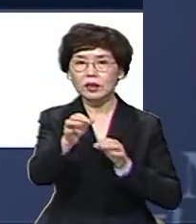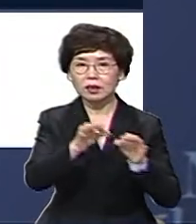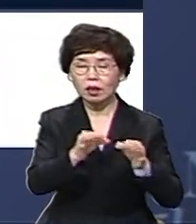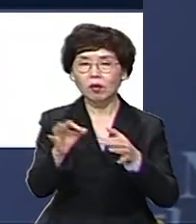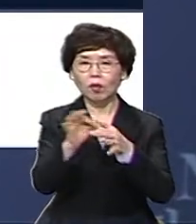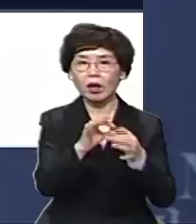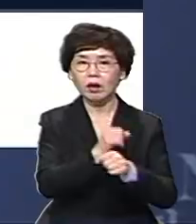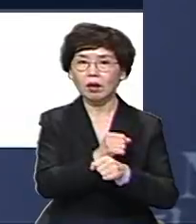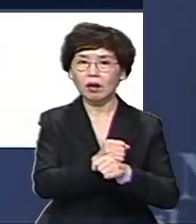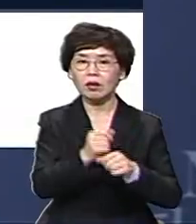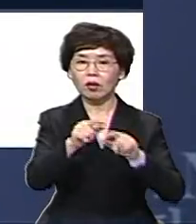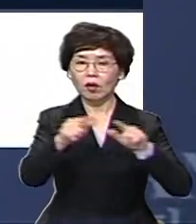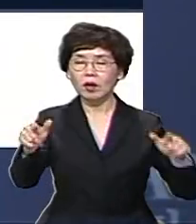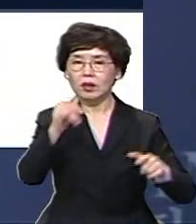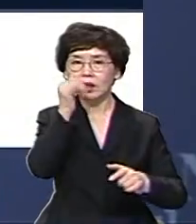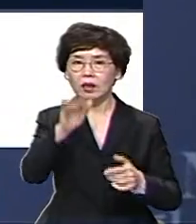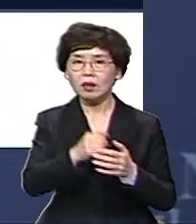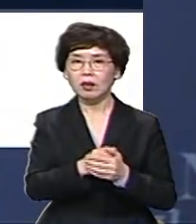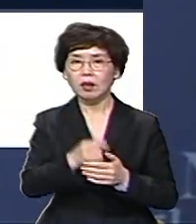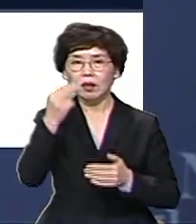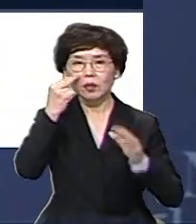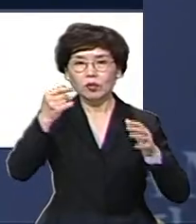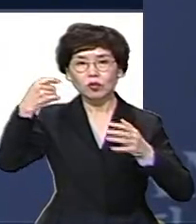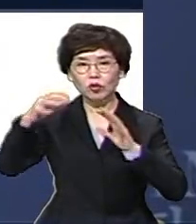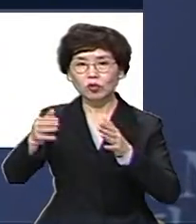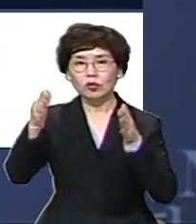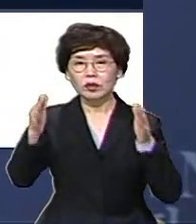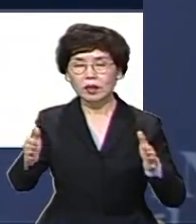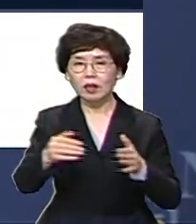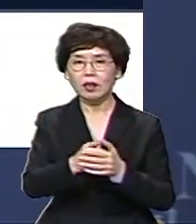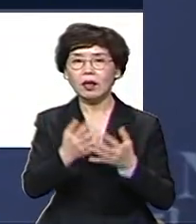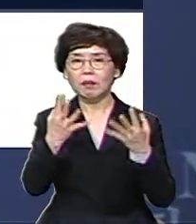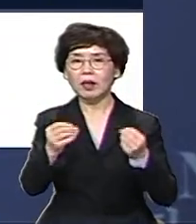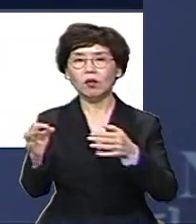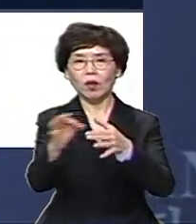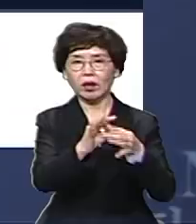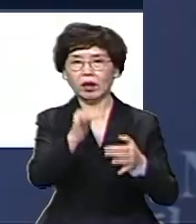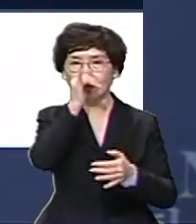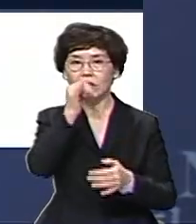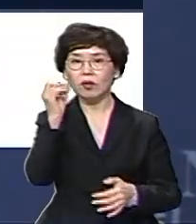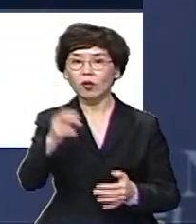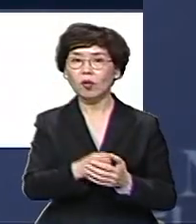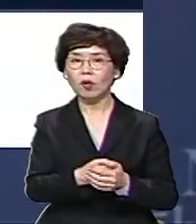우리가 위중 사이에 있어서 무역 정책에 있어서 또 수조 달러에 달하는 그러한